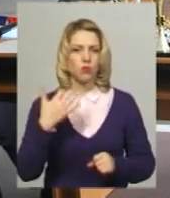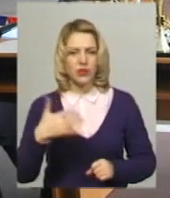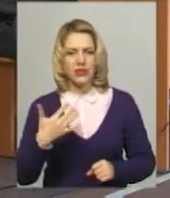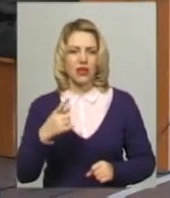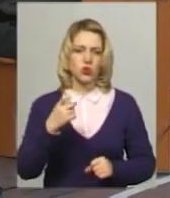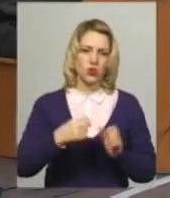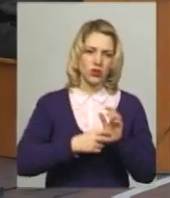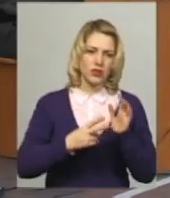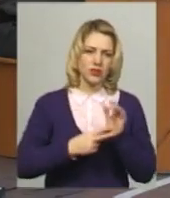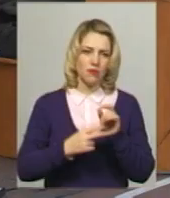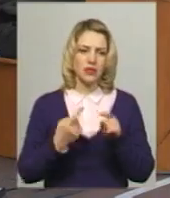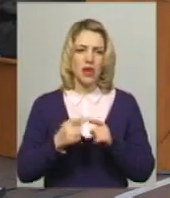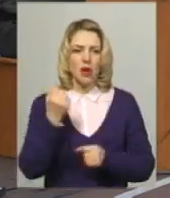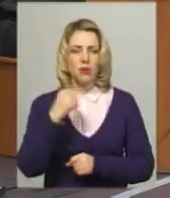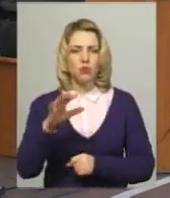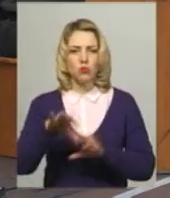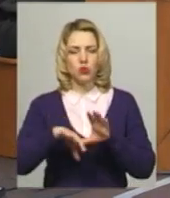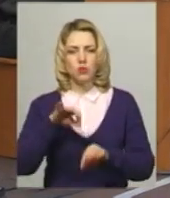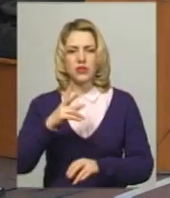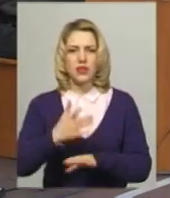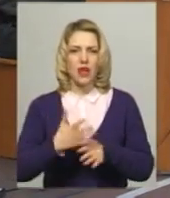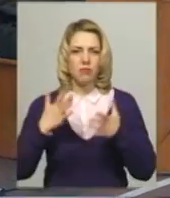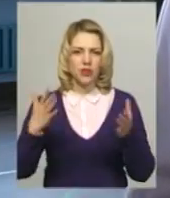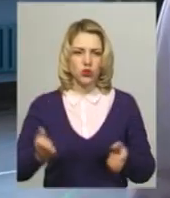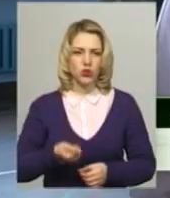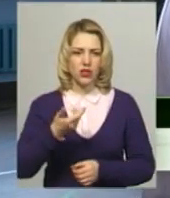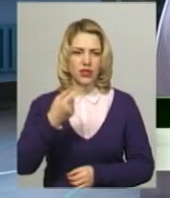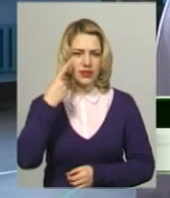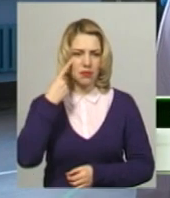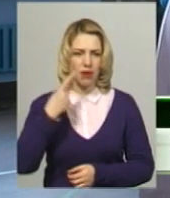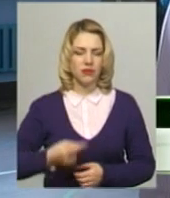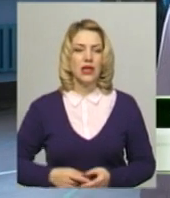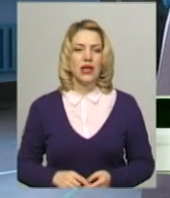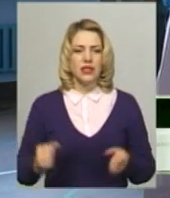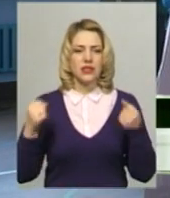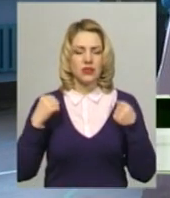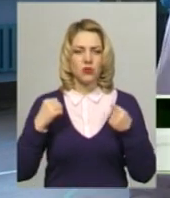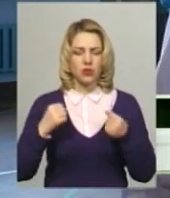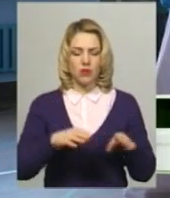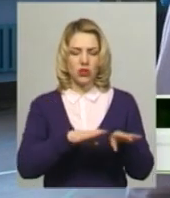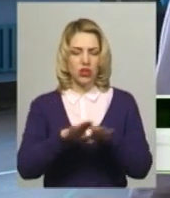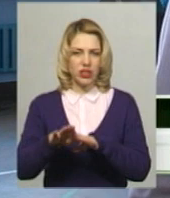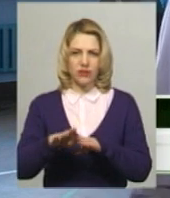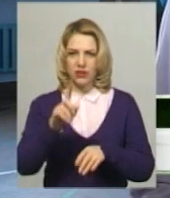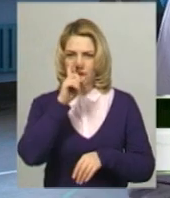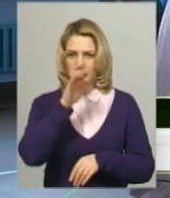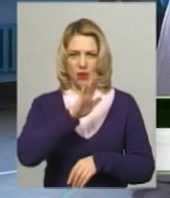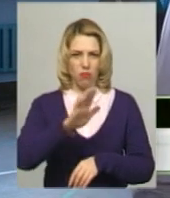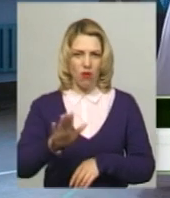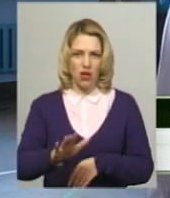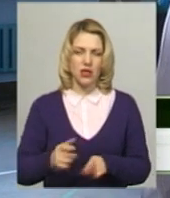150-170. Переможців обиратимуть за найбільшою кількістю балів. Рівень спортсменів досить непоганий. Тобто, якщо взяти